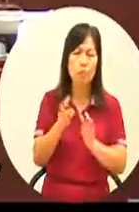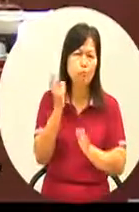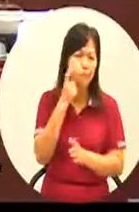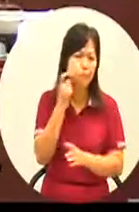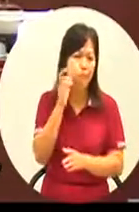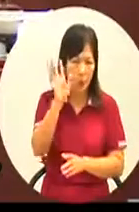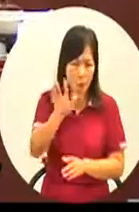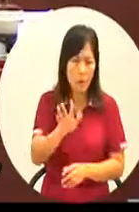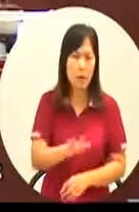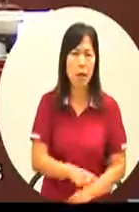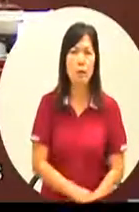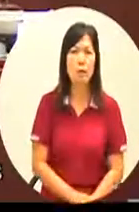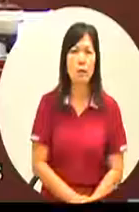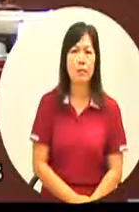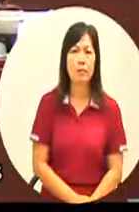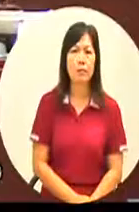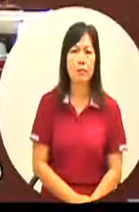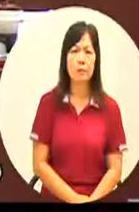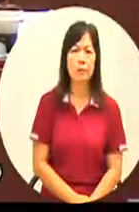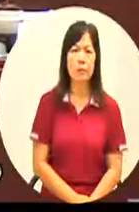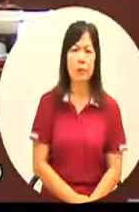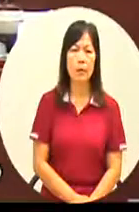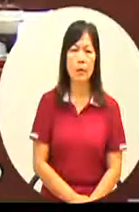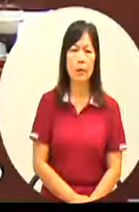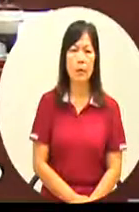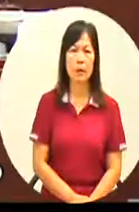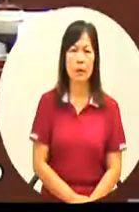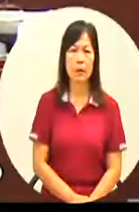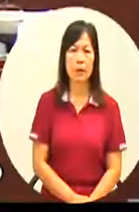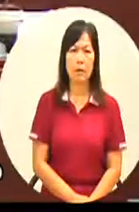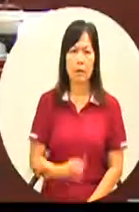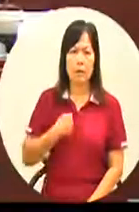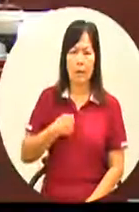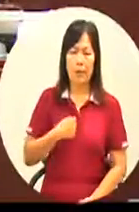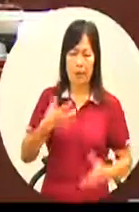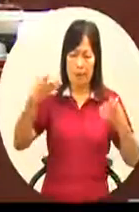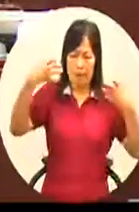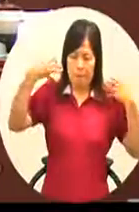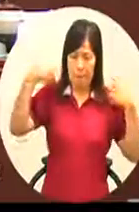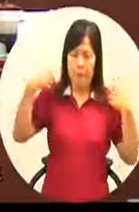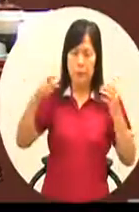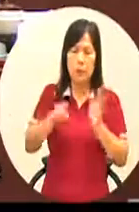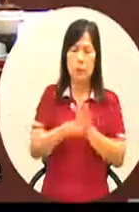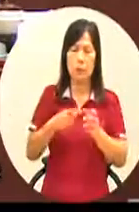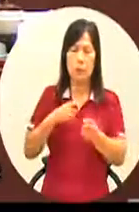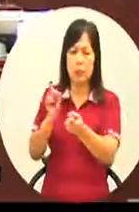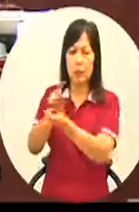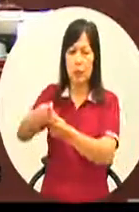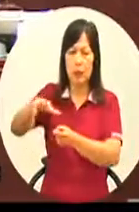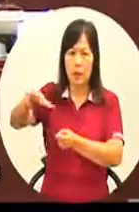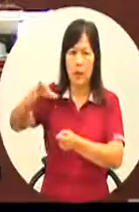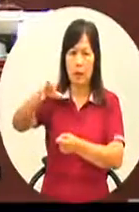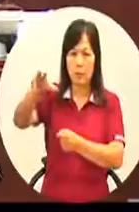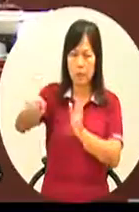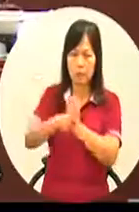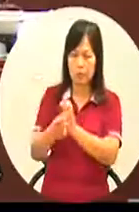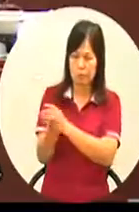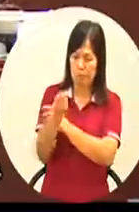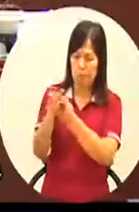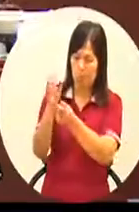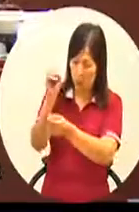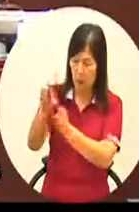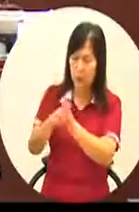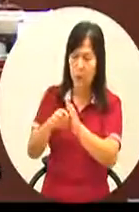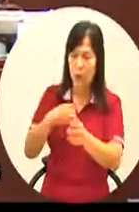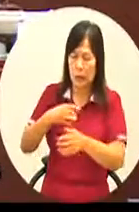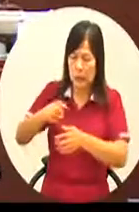这类造假的情形，我想我们也会用我们的角度 然后去跟我们的航空站进行要求，因为那的确就